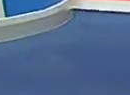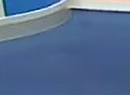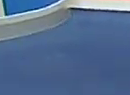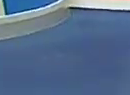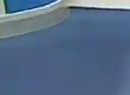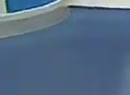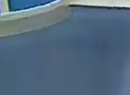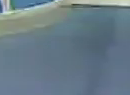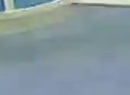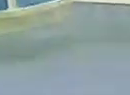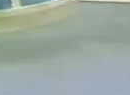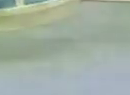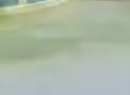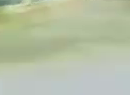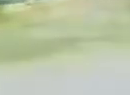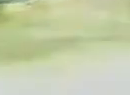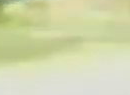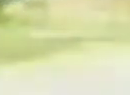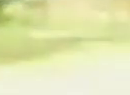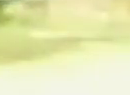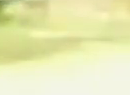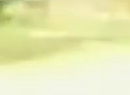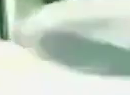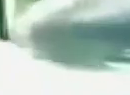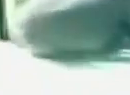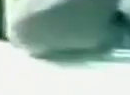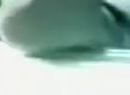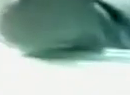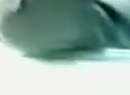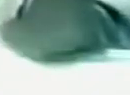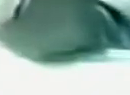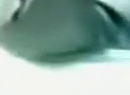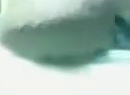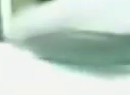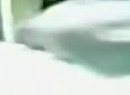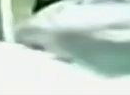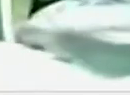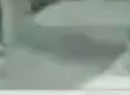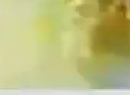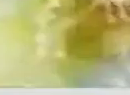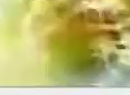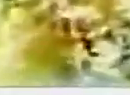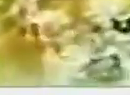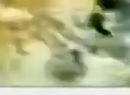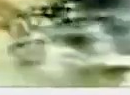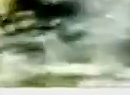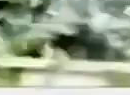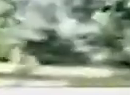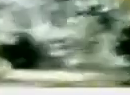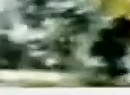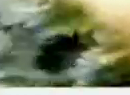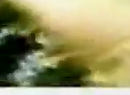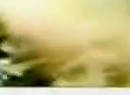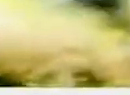mpole tena mwenye adabu, msichana mwerevu kila mara mshindie. Sifa nazo